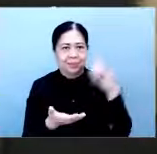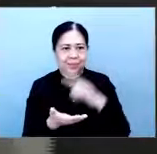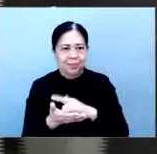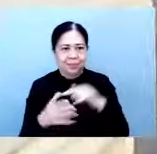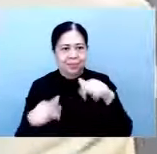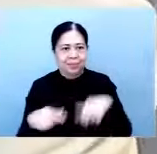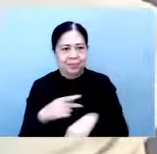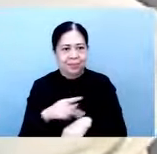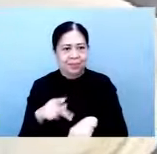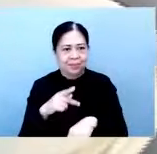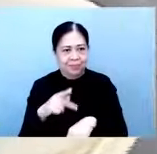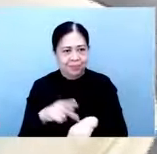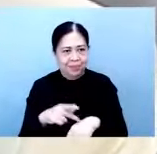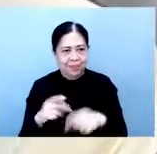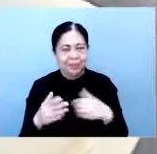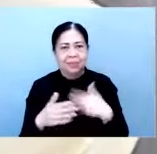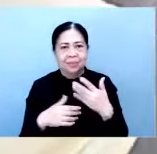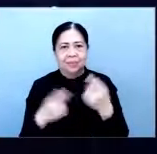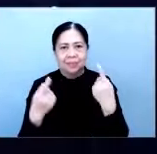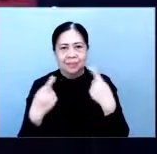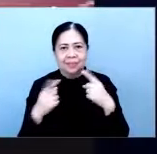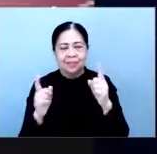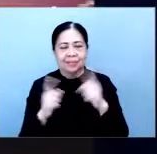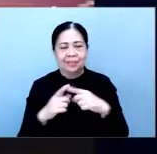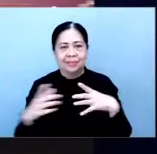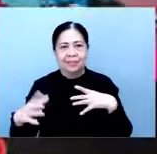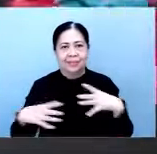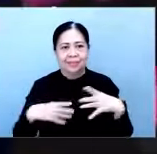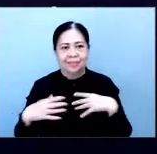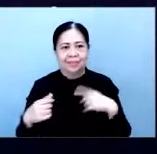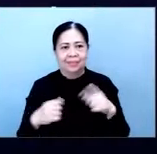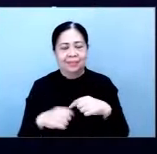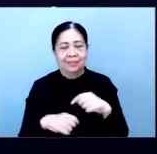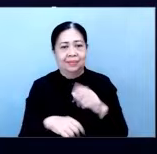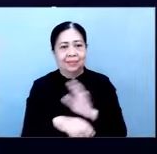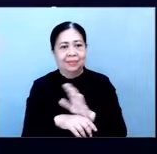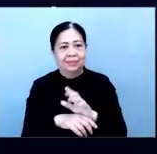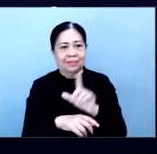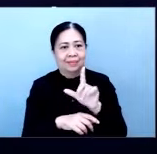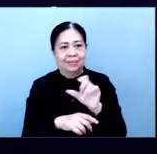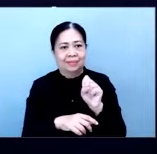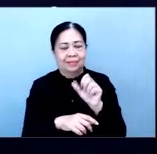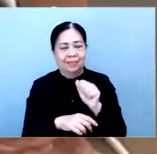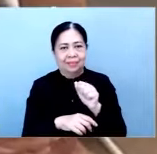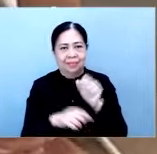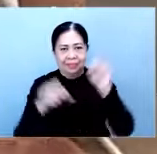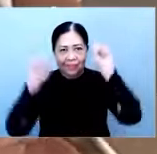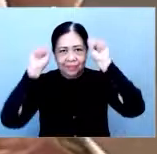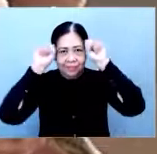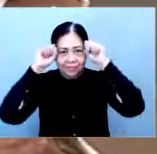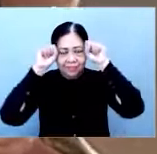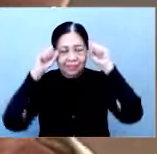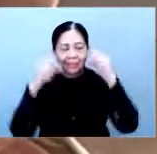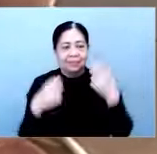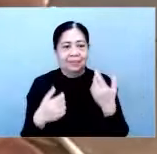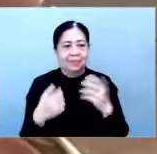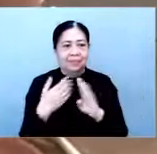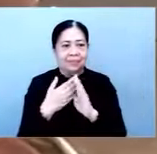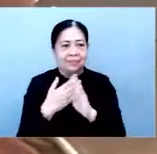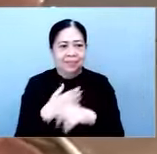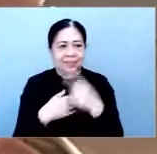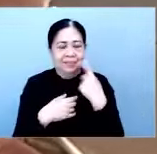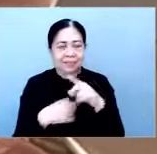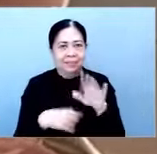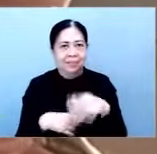sa bansa kasunod ng matagumpay niyang Hollywood debut sa film na Lisa Frankenstein. Nagbalik pina si Liza para